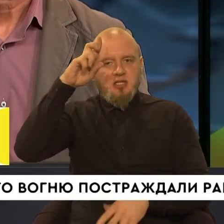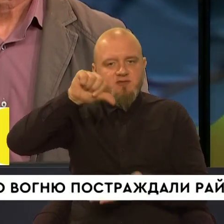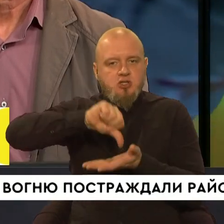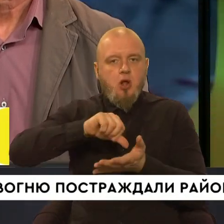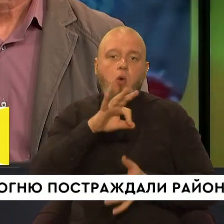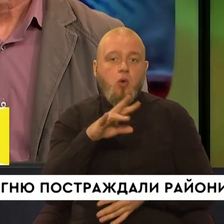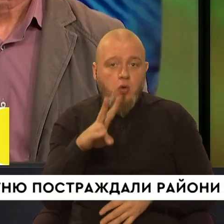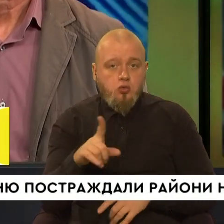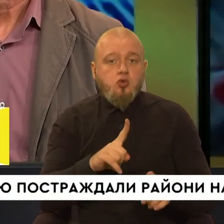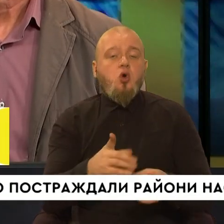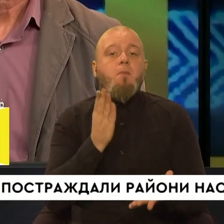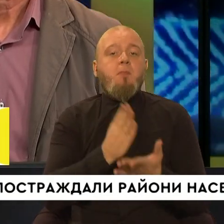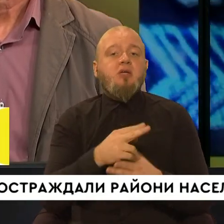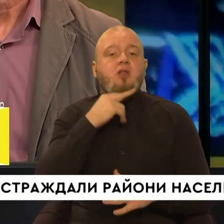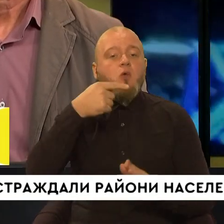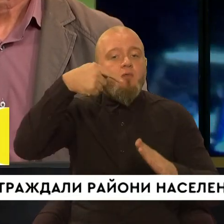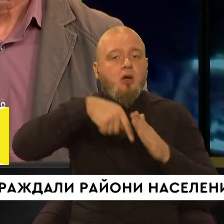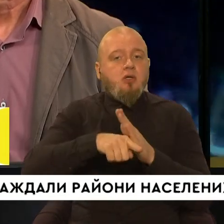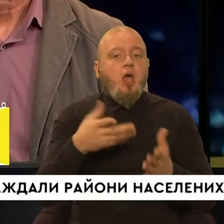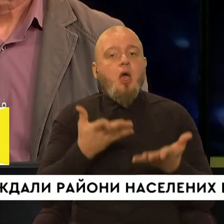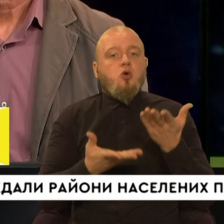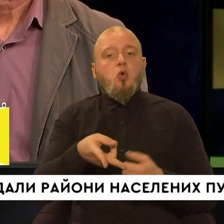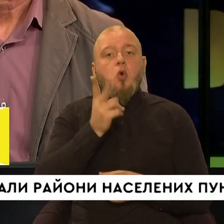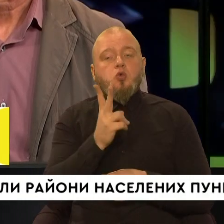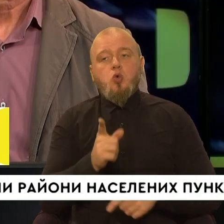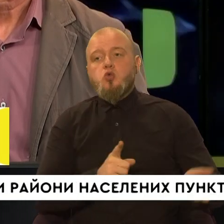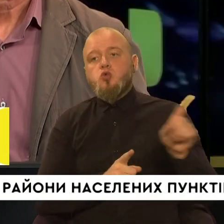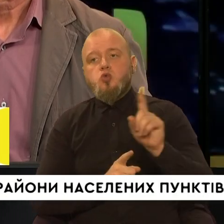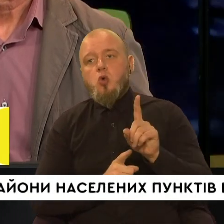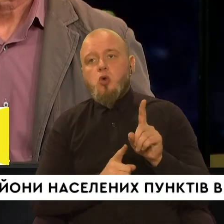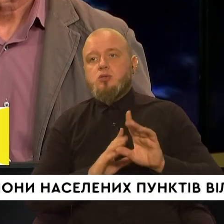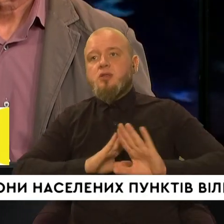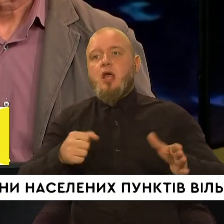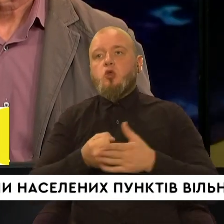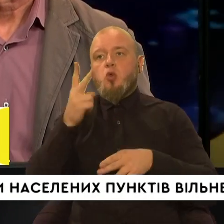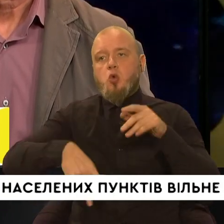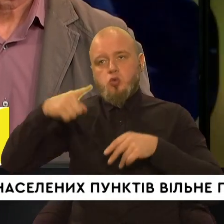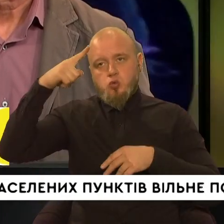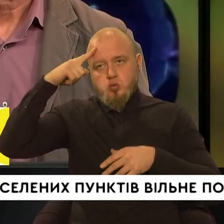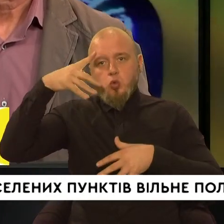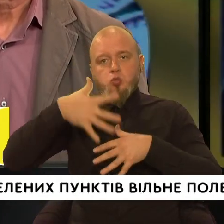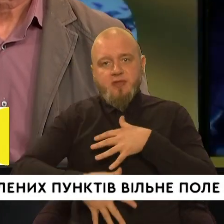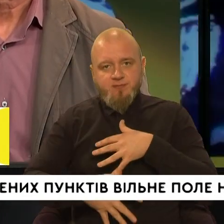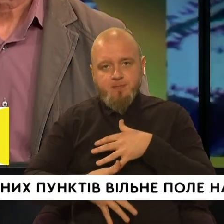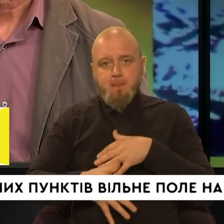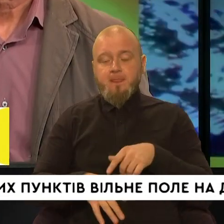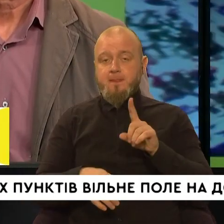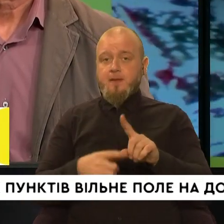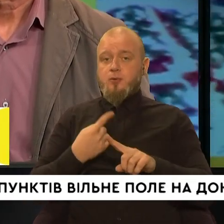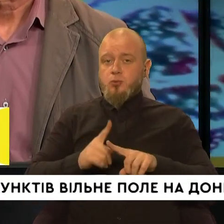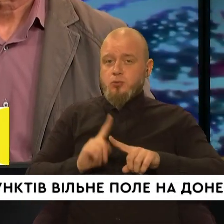ООН, що мається на увазі, якщо хтось чогось не дозрозумів до кінця.